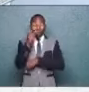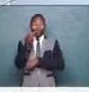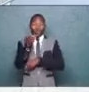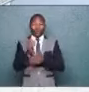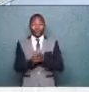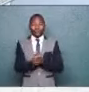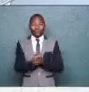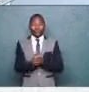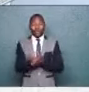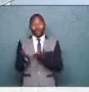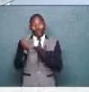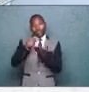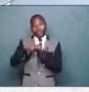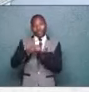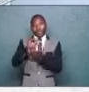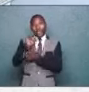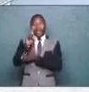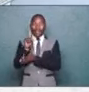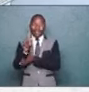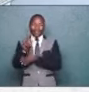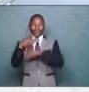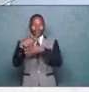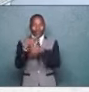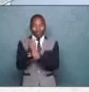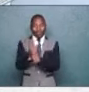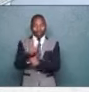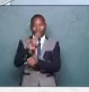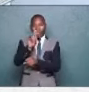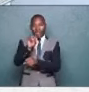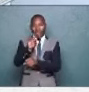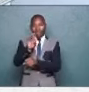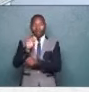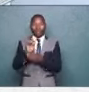umboniwu powonjezera chiphaso, bungwe la NRB